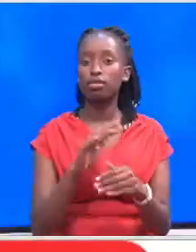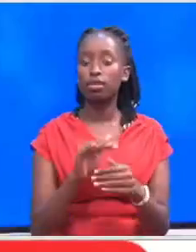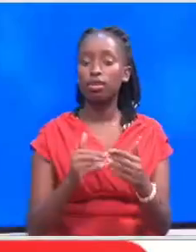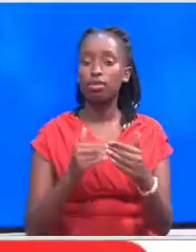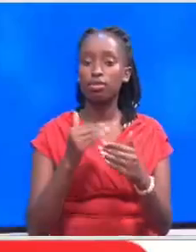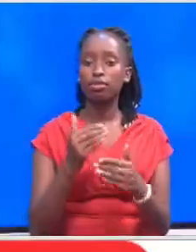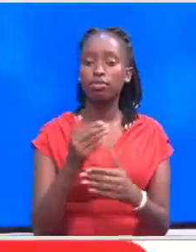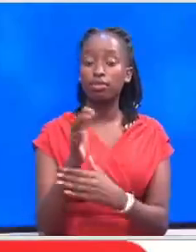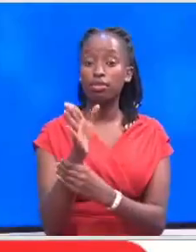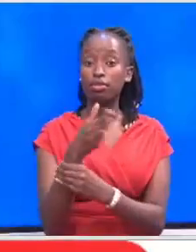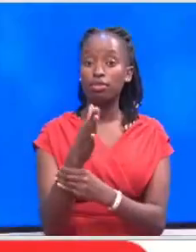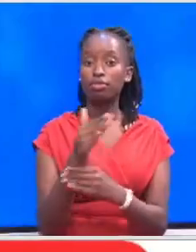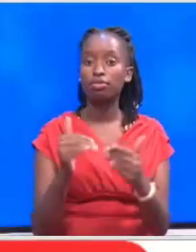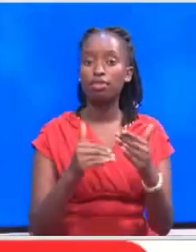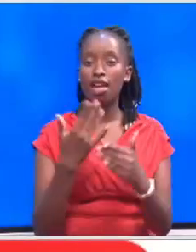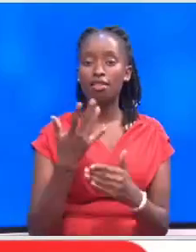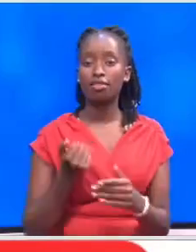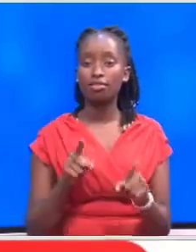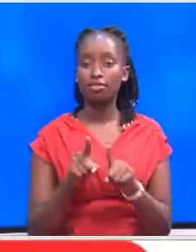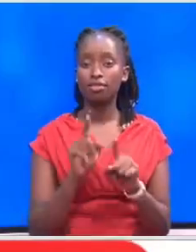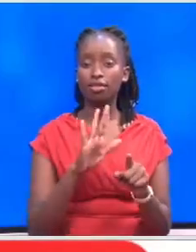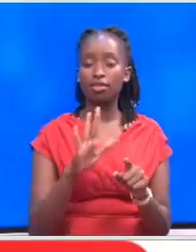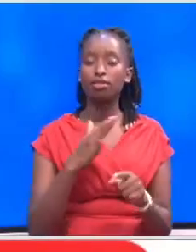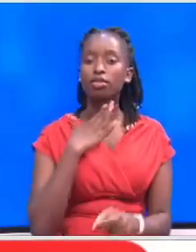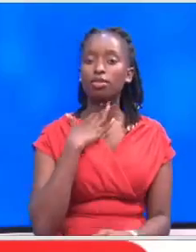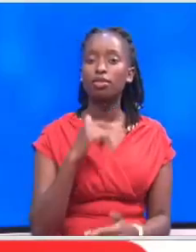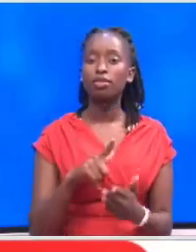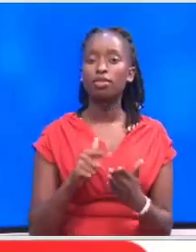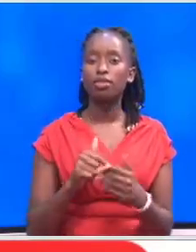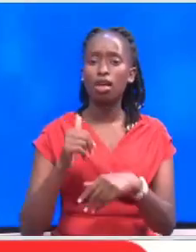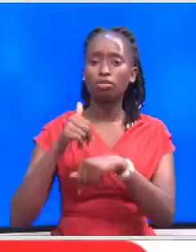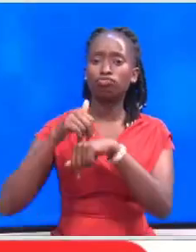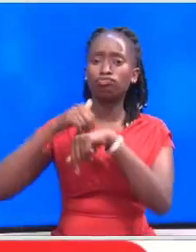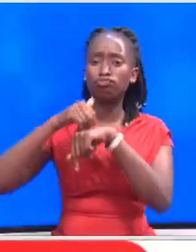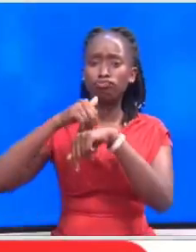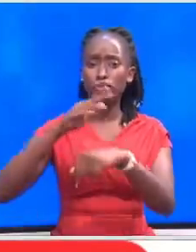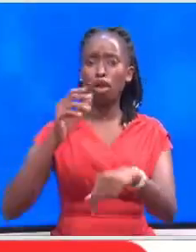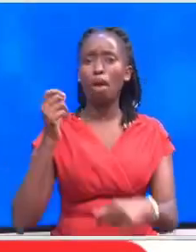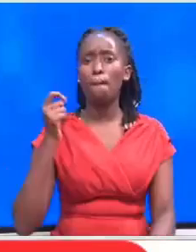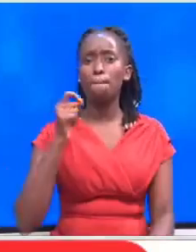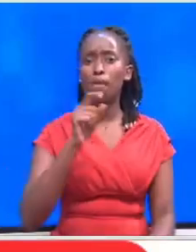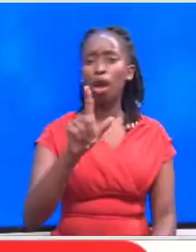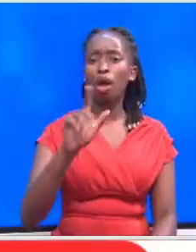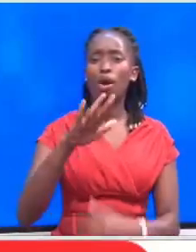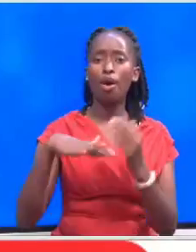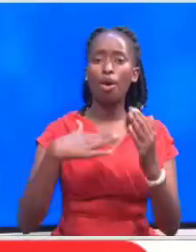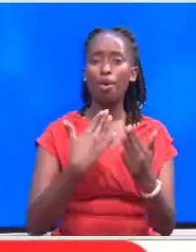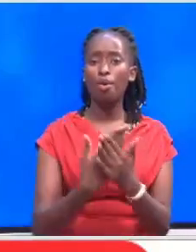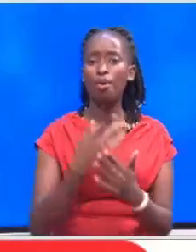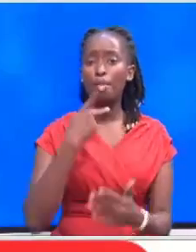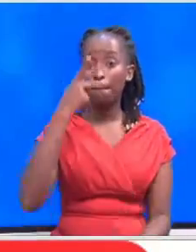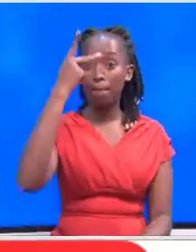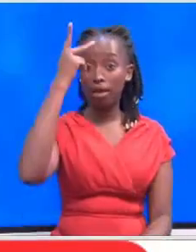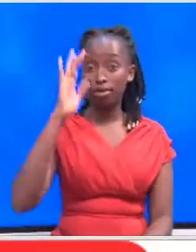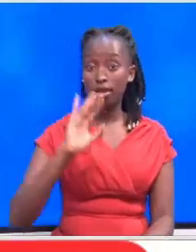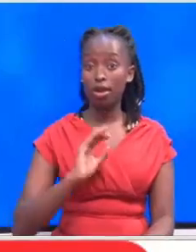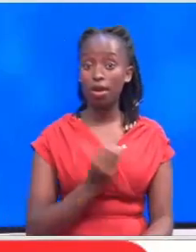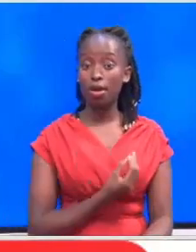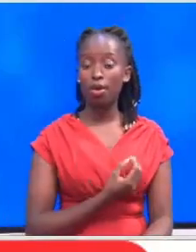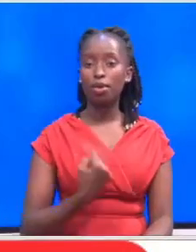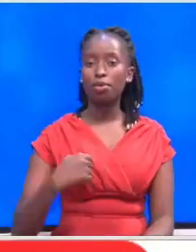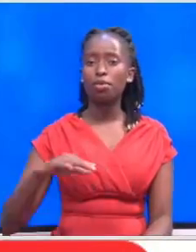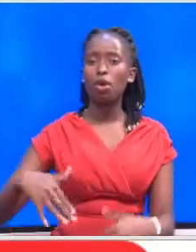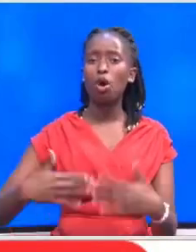6 feet under. I want this message to reach to our parents that we should offer guidance